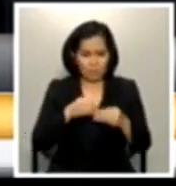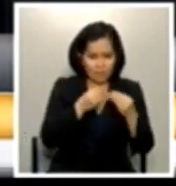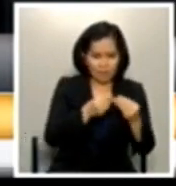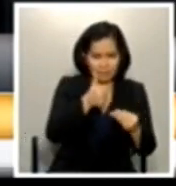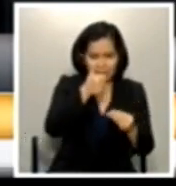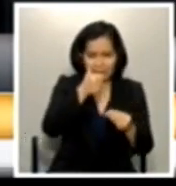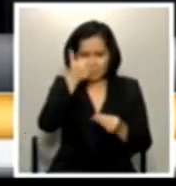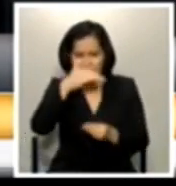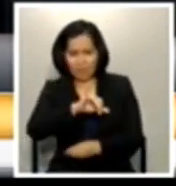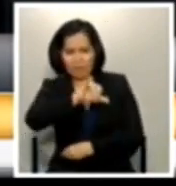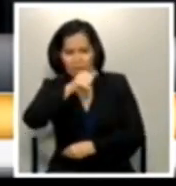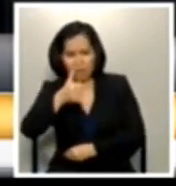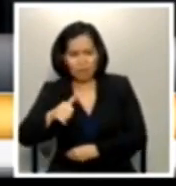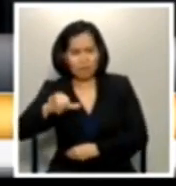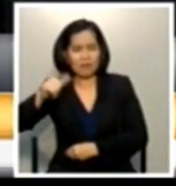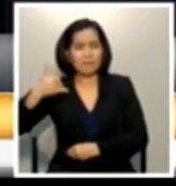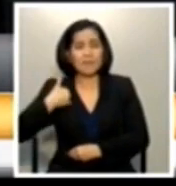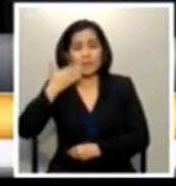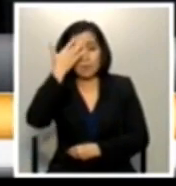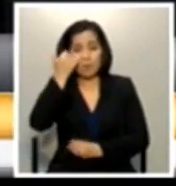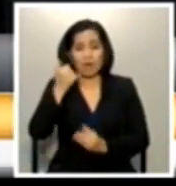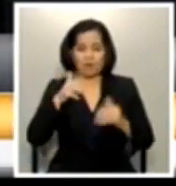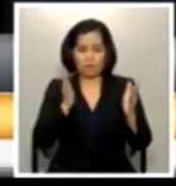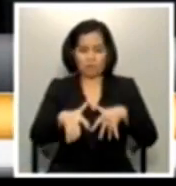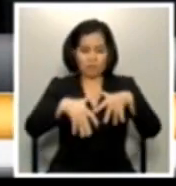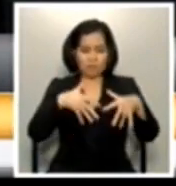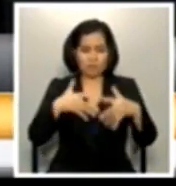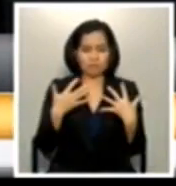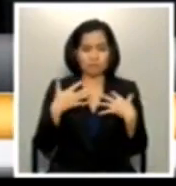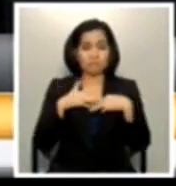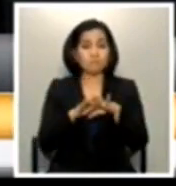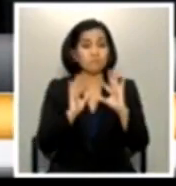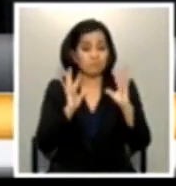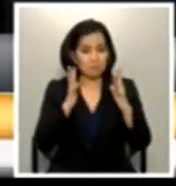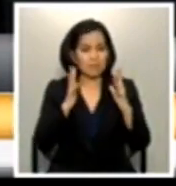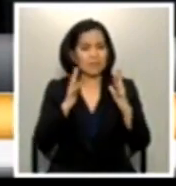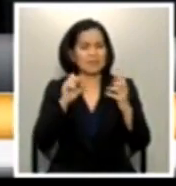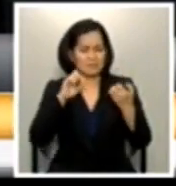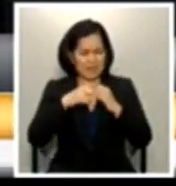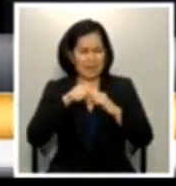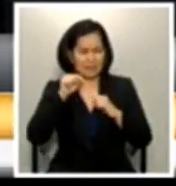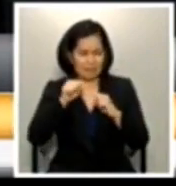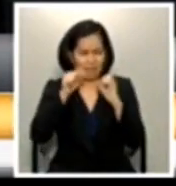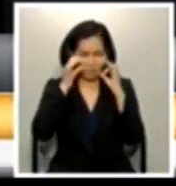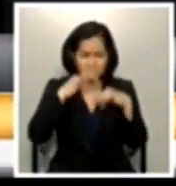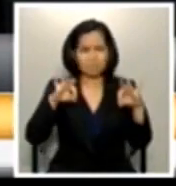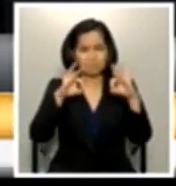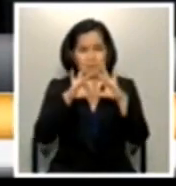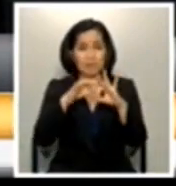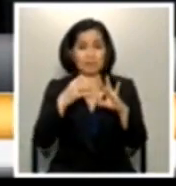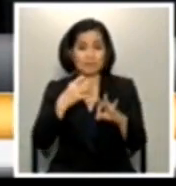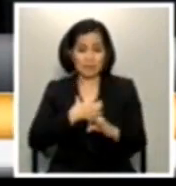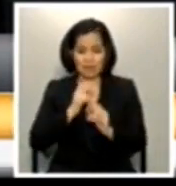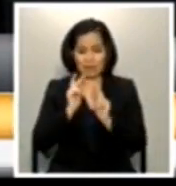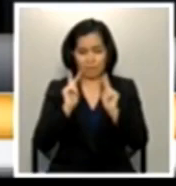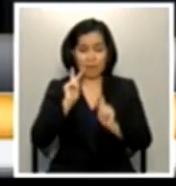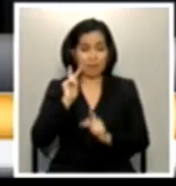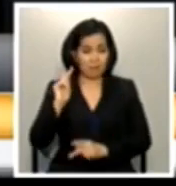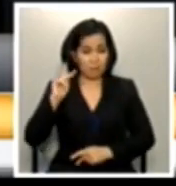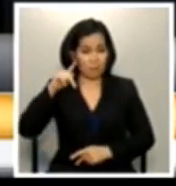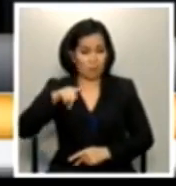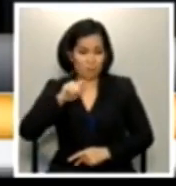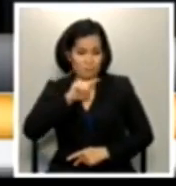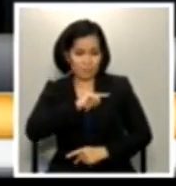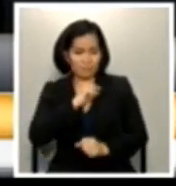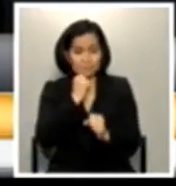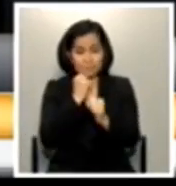ราะขาดการมีส่วนร่วมจากพี่น้องประชาชนนะครับอันนี้ถือว่าเป็นปัญหาสำคัญนะครับที่อยากให้ท่านรับไปดำเนินการและ